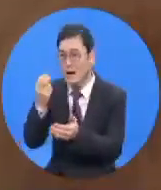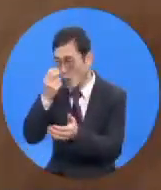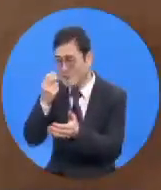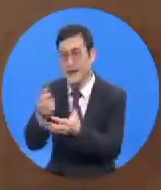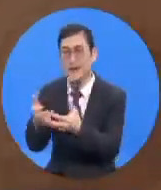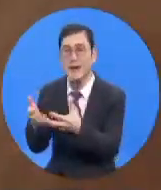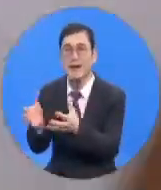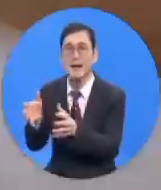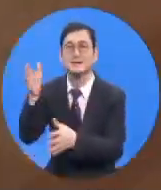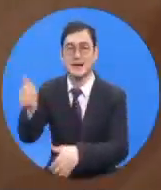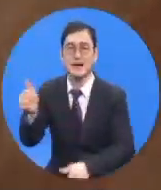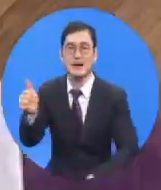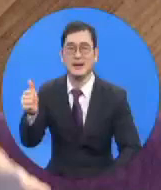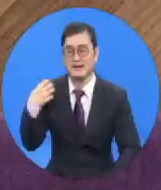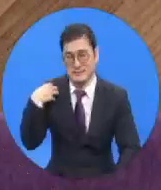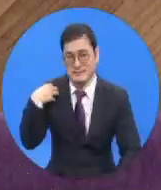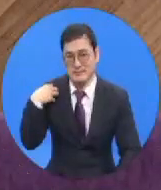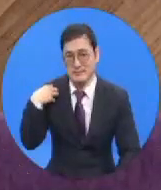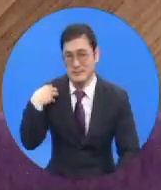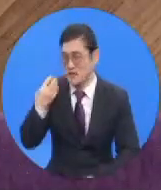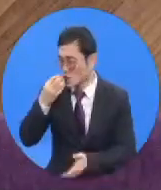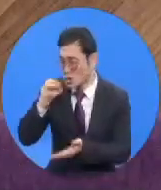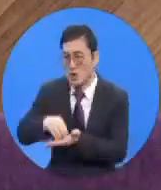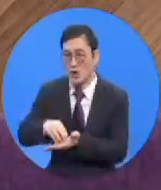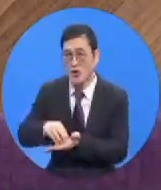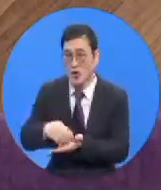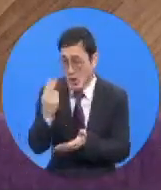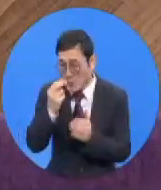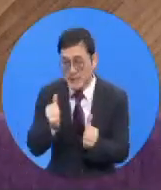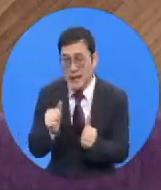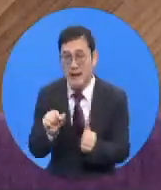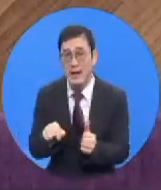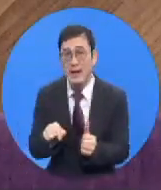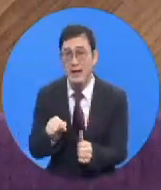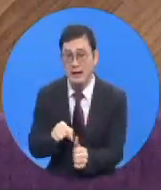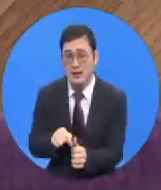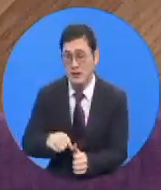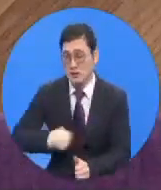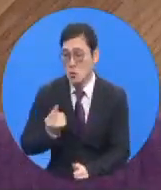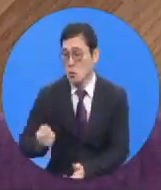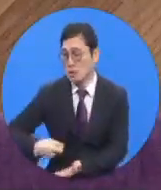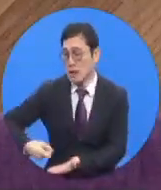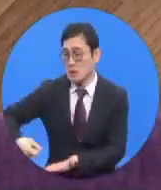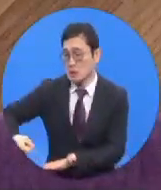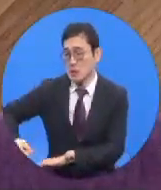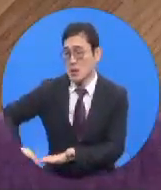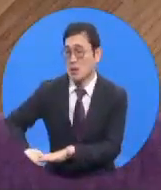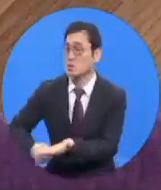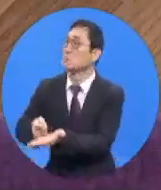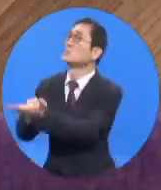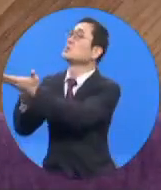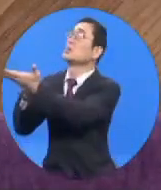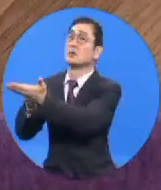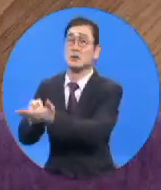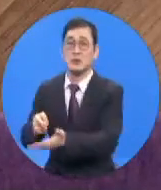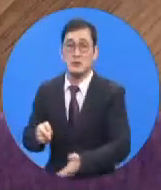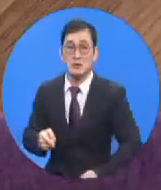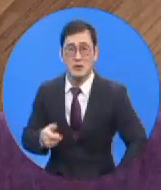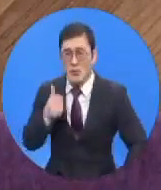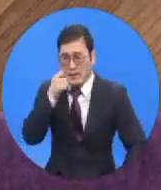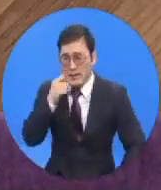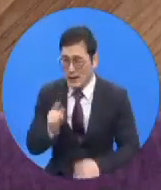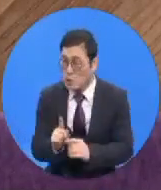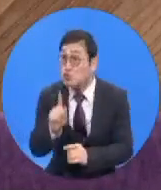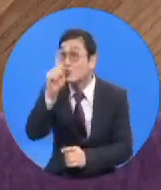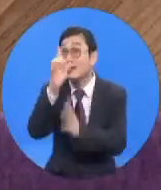그렇죠? 기관장이. 예. 그러니까 일개 검사가 그것도 파견 나온 검사가 자기가 사인해가지고 이 승인 요청서를 보낼 수가